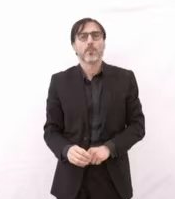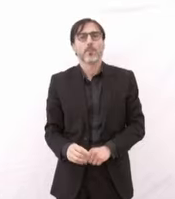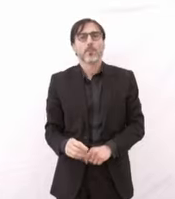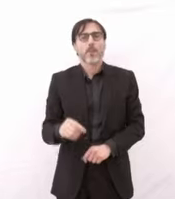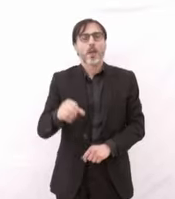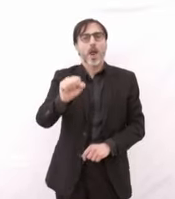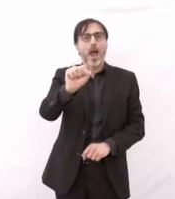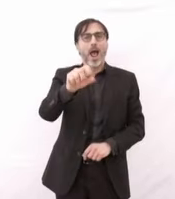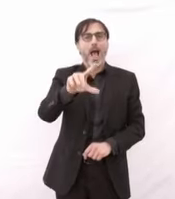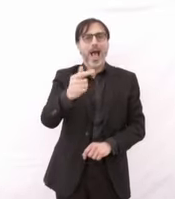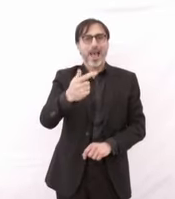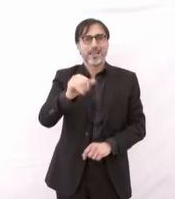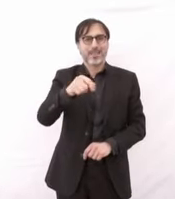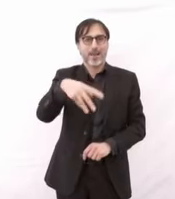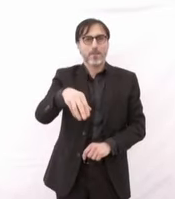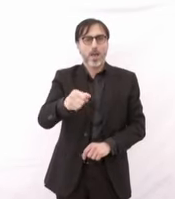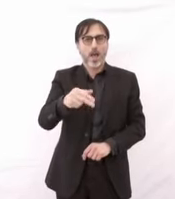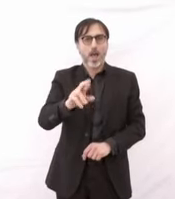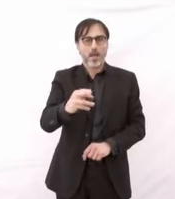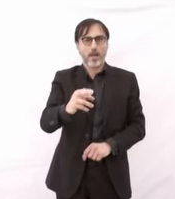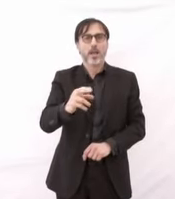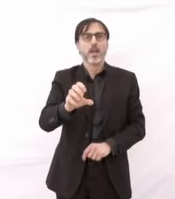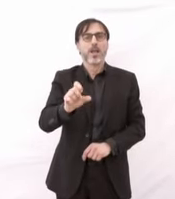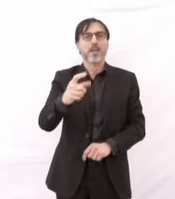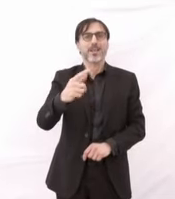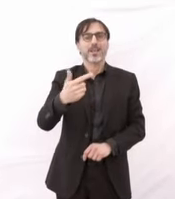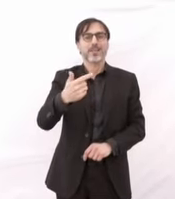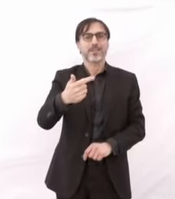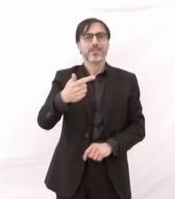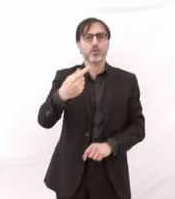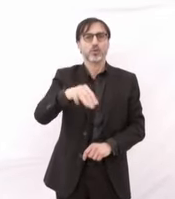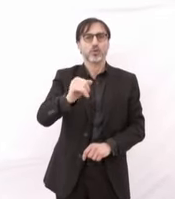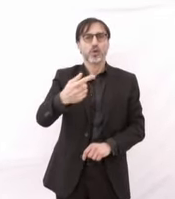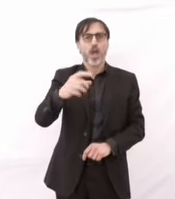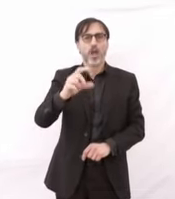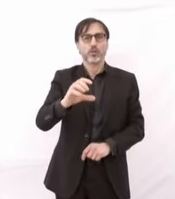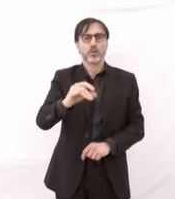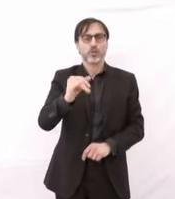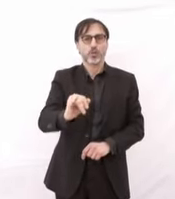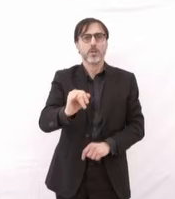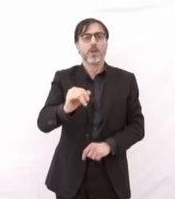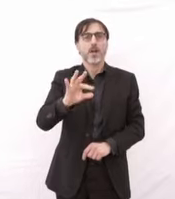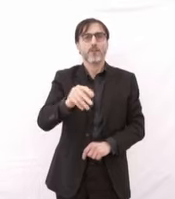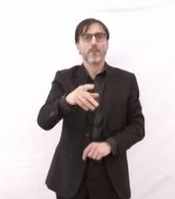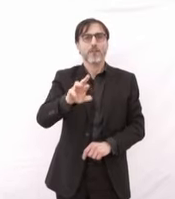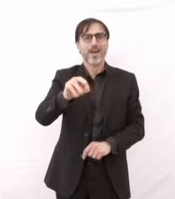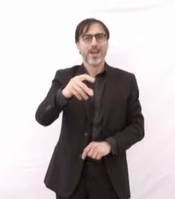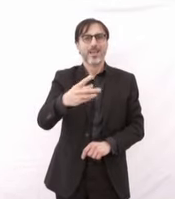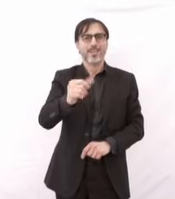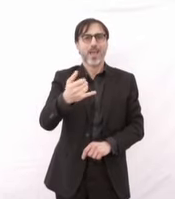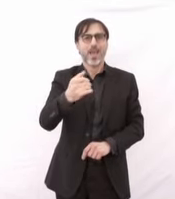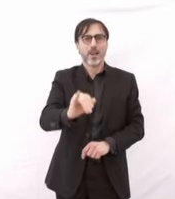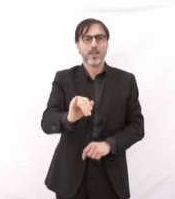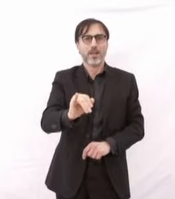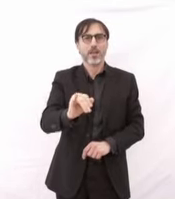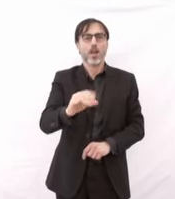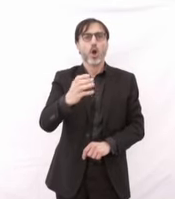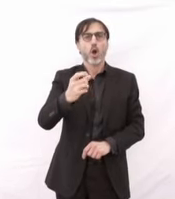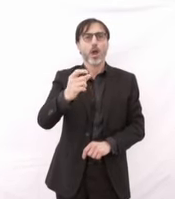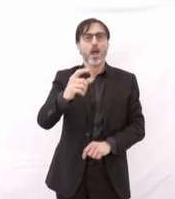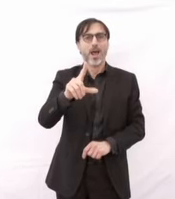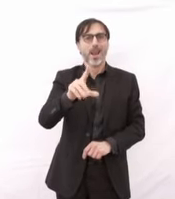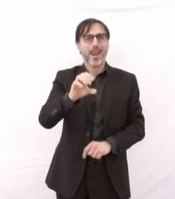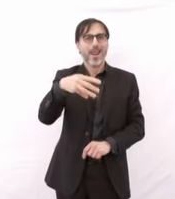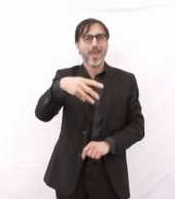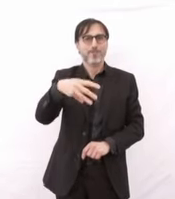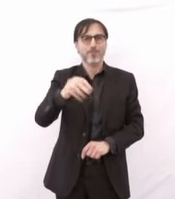Eugenio Altamare, Giorgio Ciacci, Marino Fardelli, Concetta